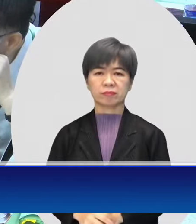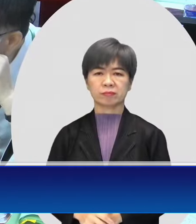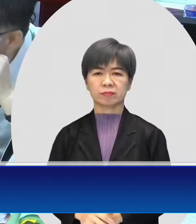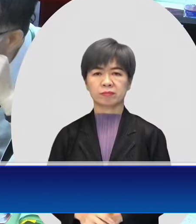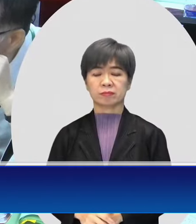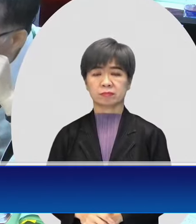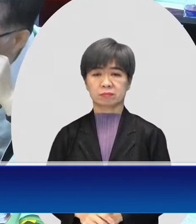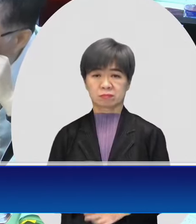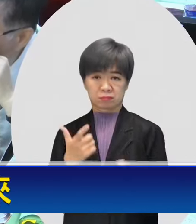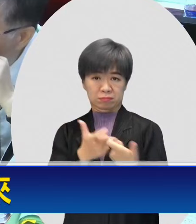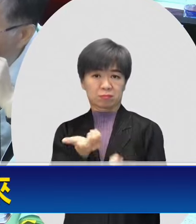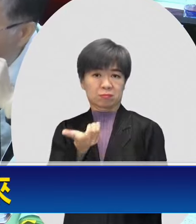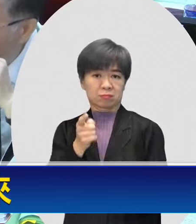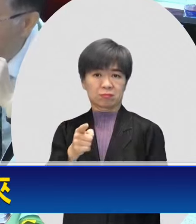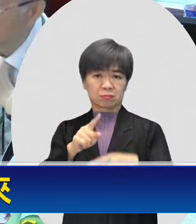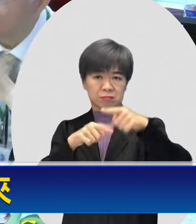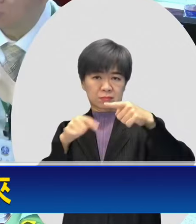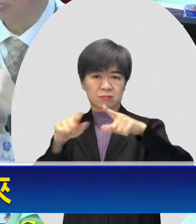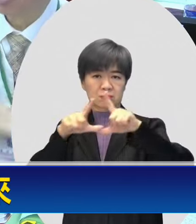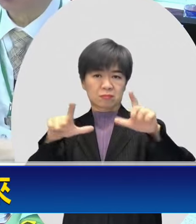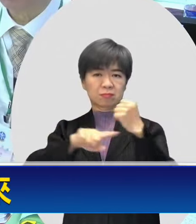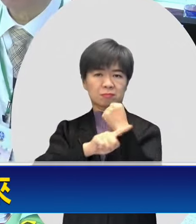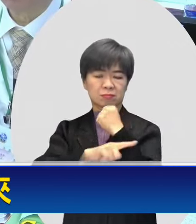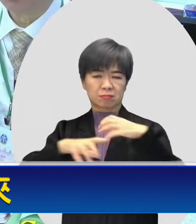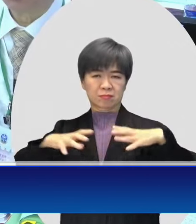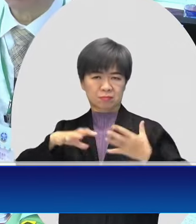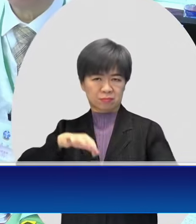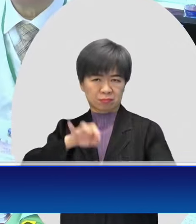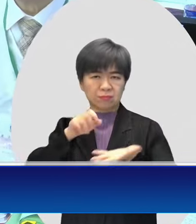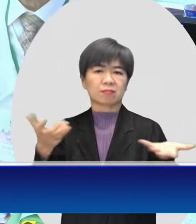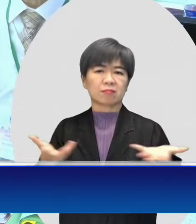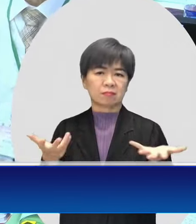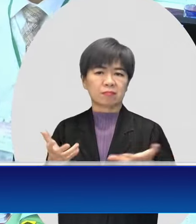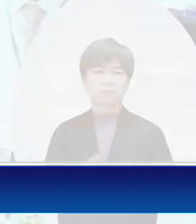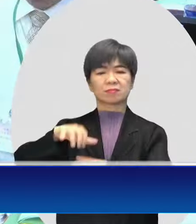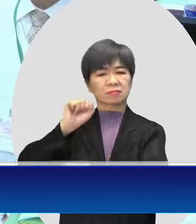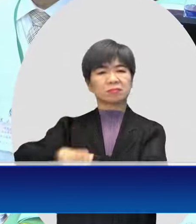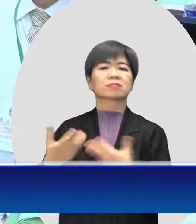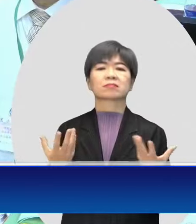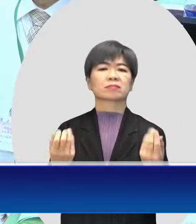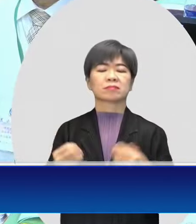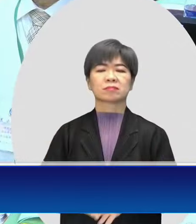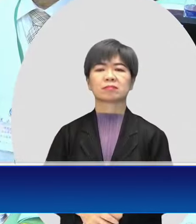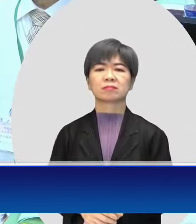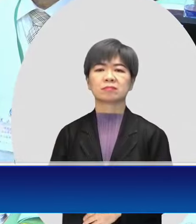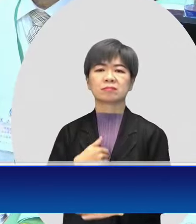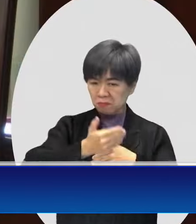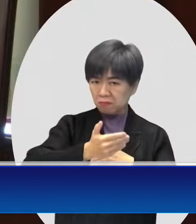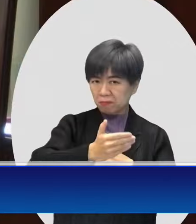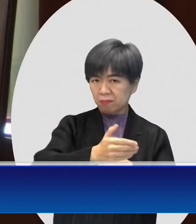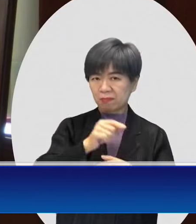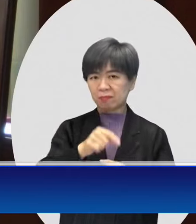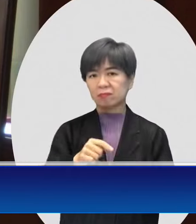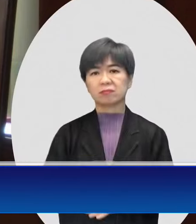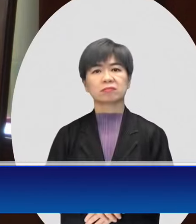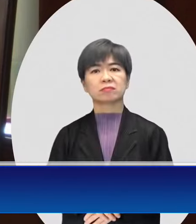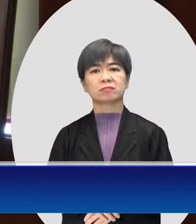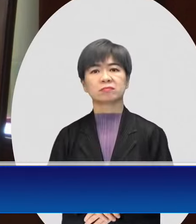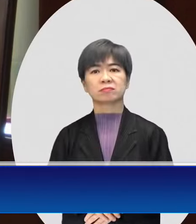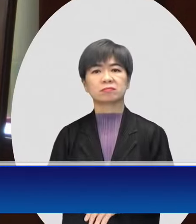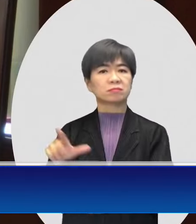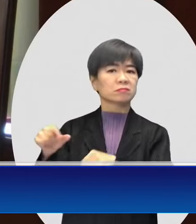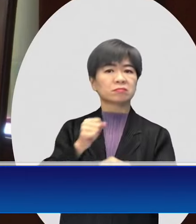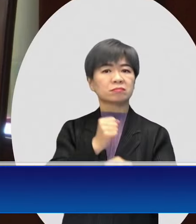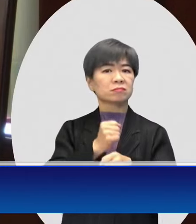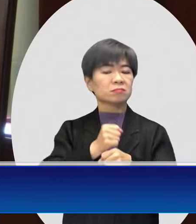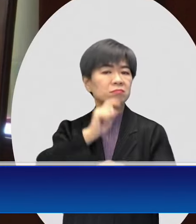能符合刚刚尤大法官所提出来那可能的设程范围。 喂，黄委员，我打断一下，时间先暂停哦。各位选